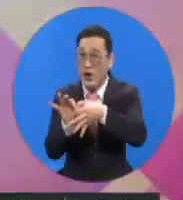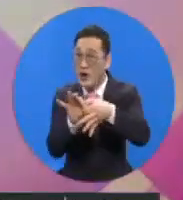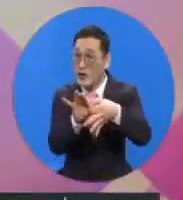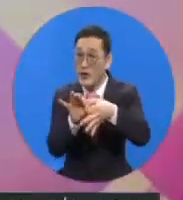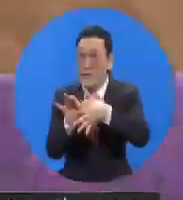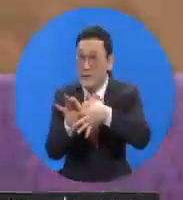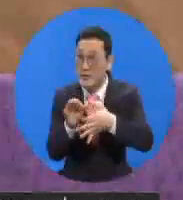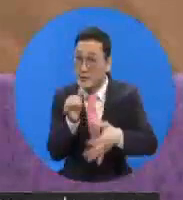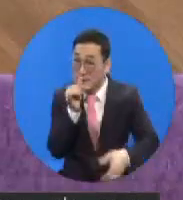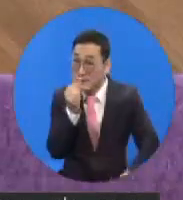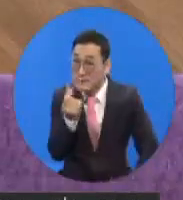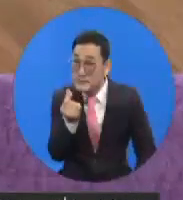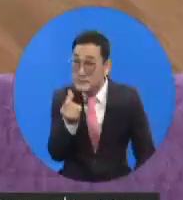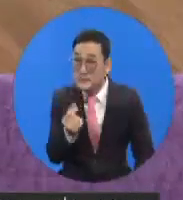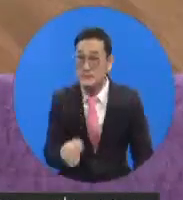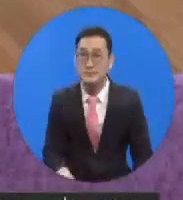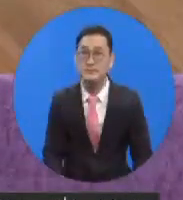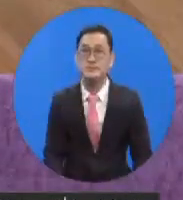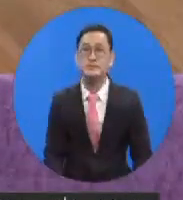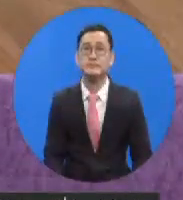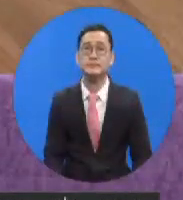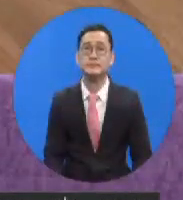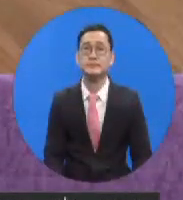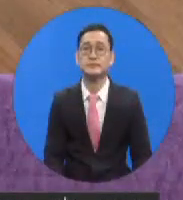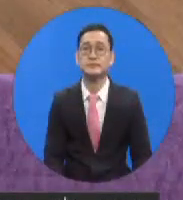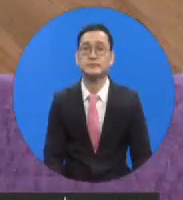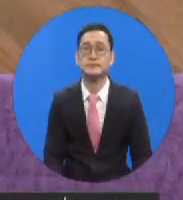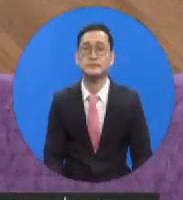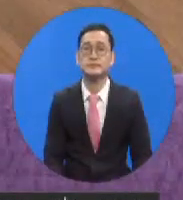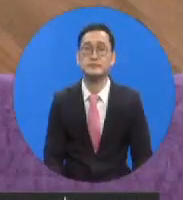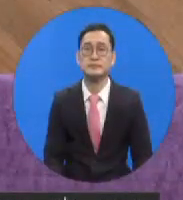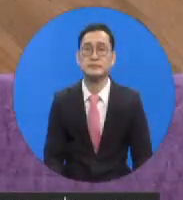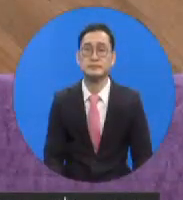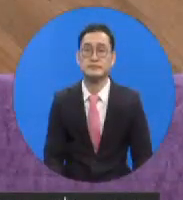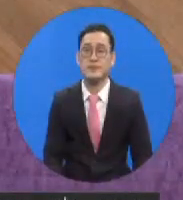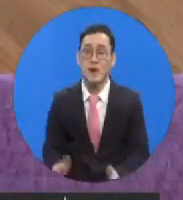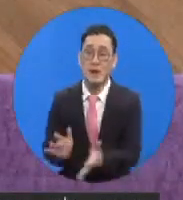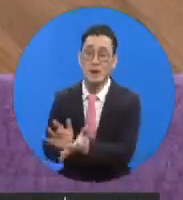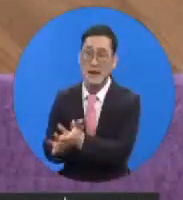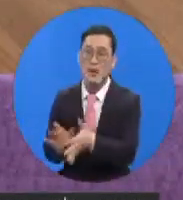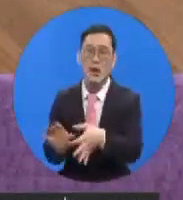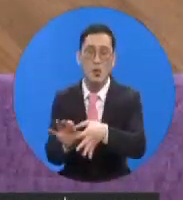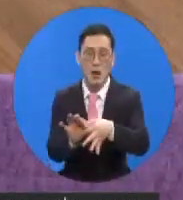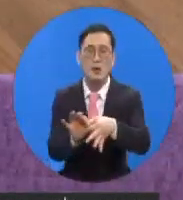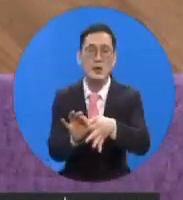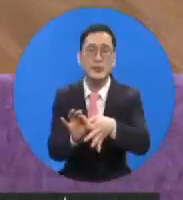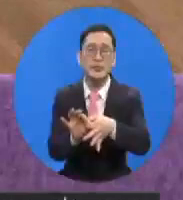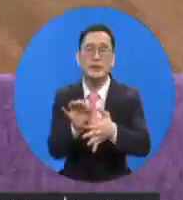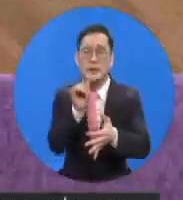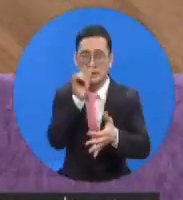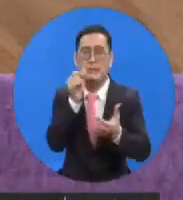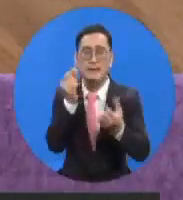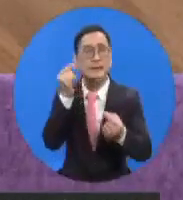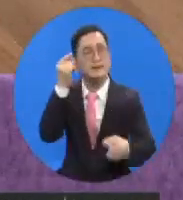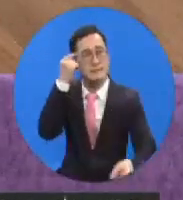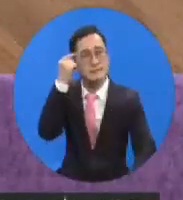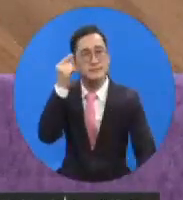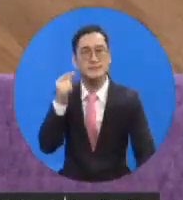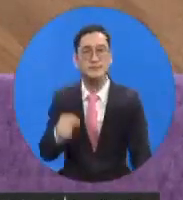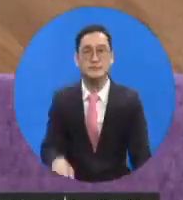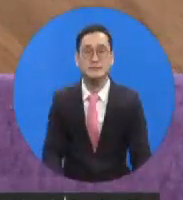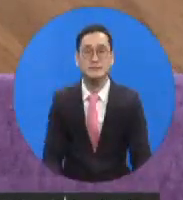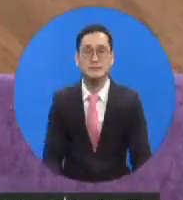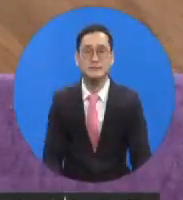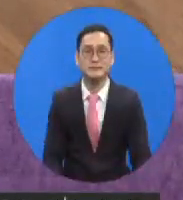돼 있다라고는 보고 있습니다. 인과관계는 물론 나중에 지켜봐야 되겠지만 개인적인 견해로는 백신과 연관계가 있는 것 같다라고 추측을 하고 있습니다.